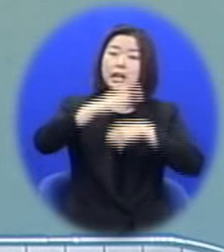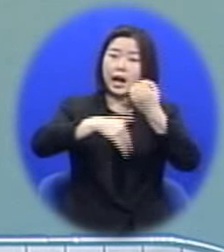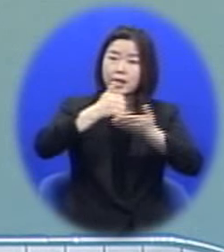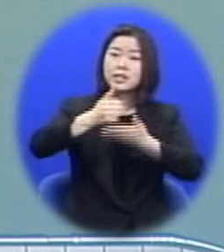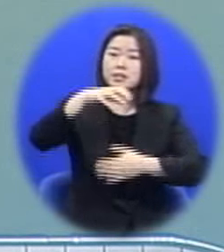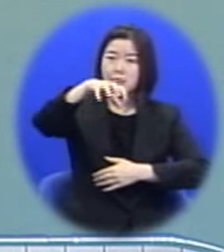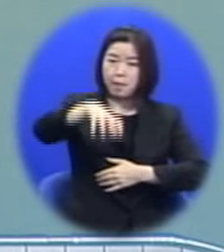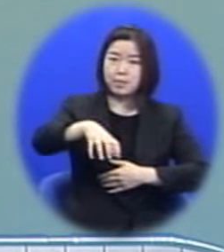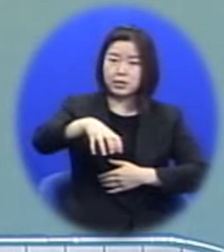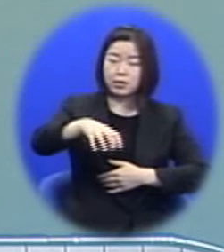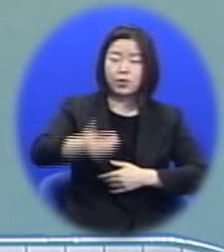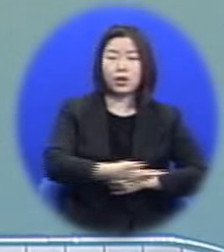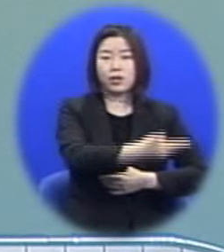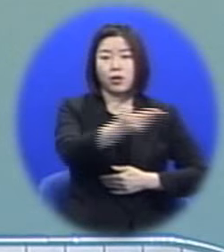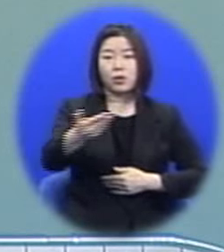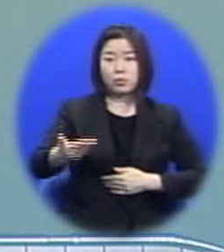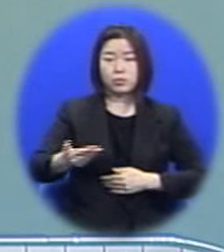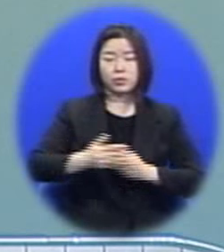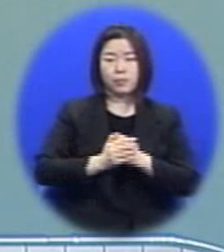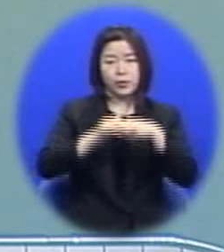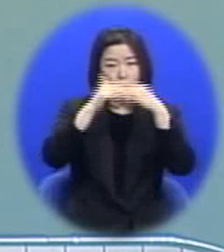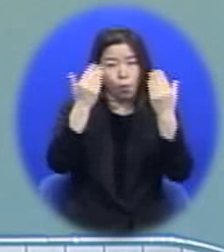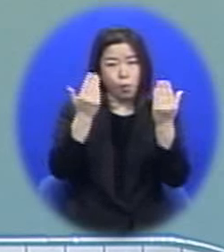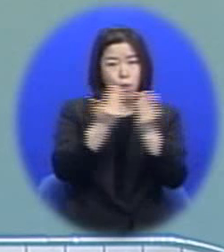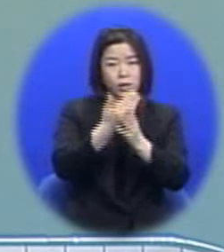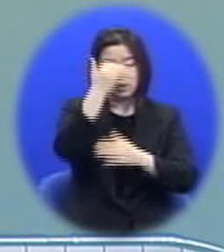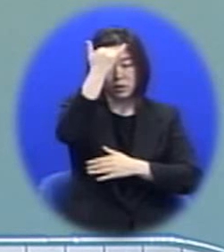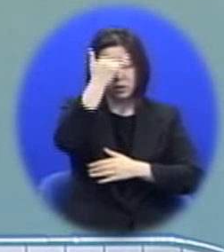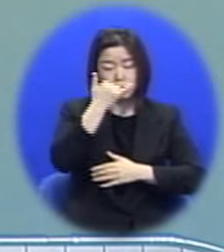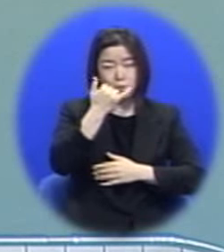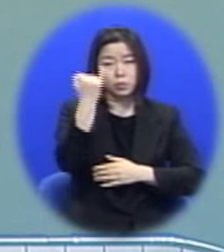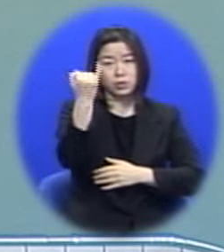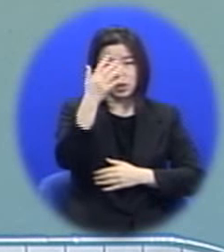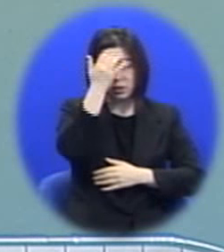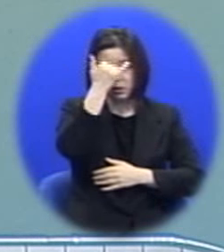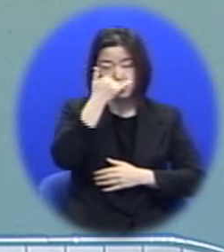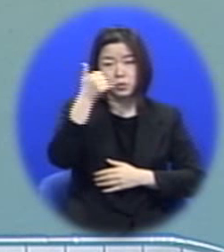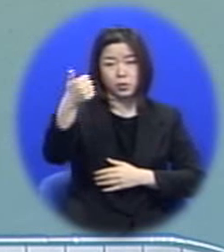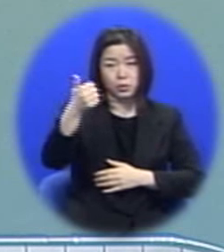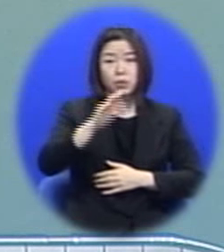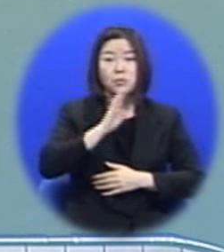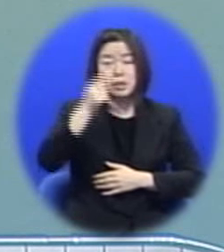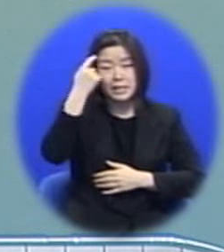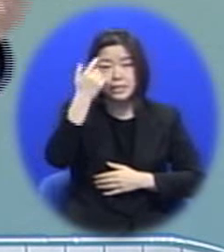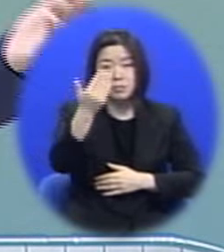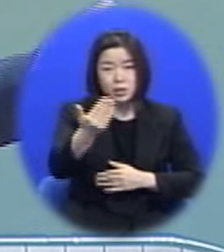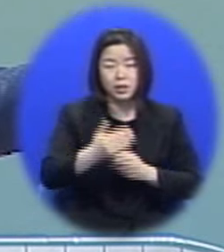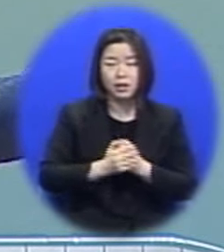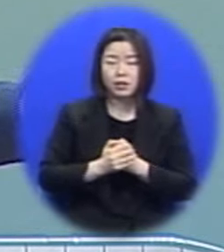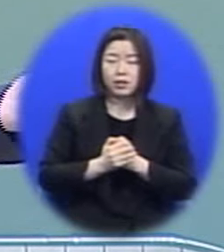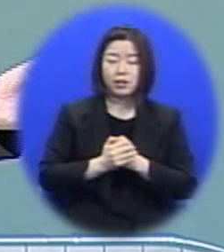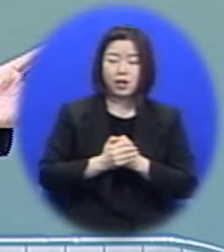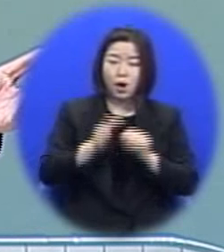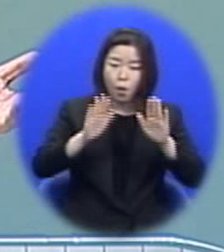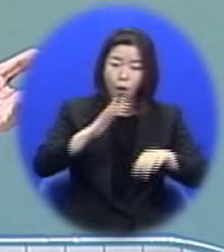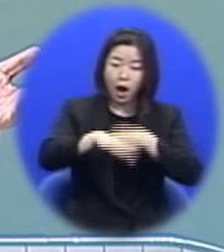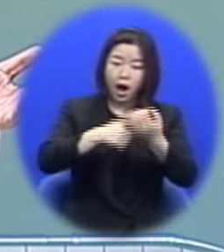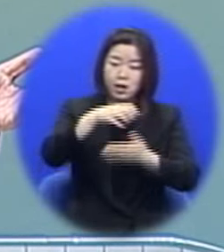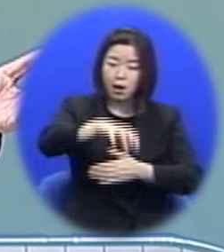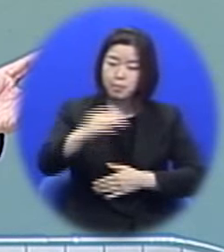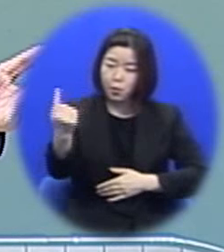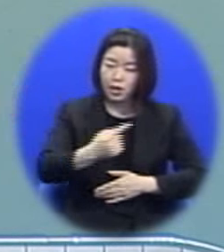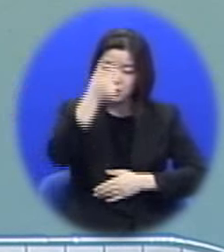앞에서 여러분은 완전한 효자와 효녀이십니까? 오늘 이렇게 하나님 앞에 나와서 예배드릴